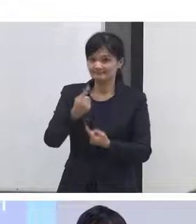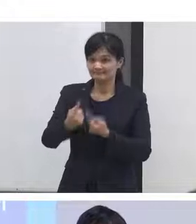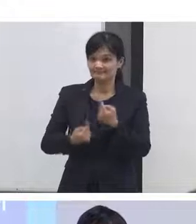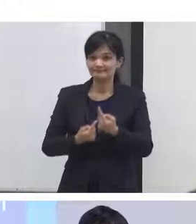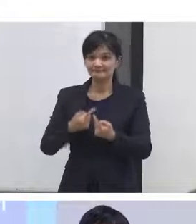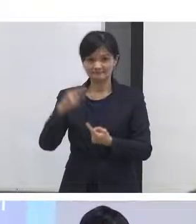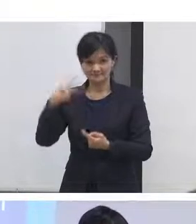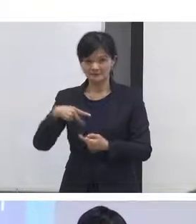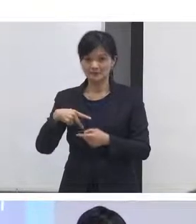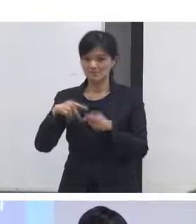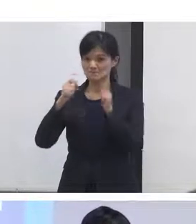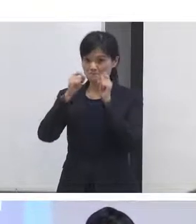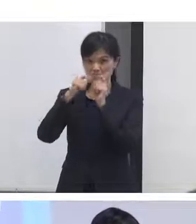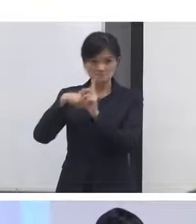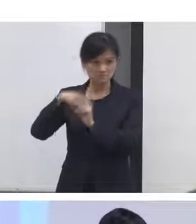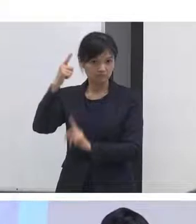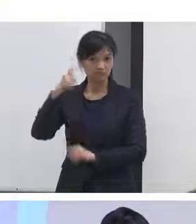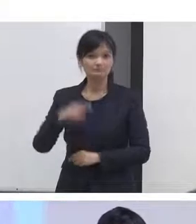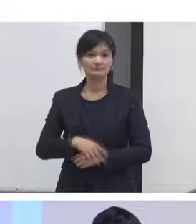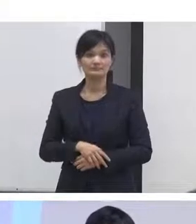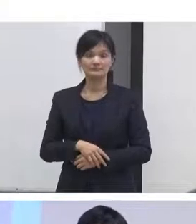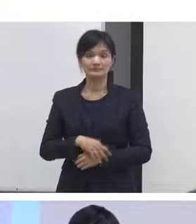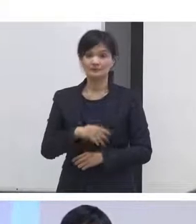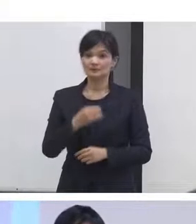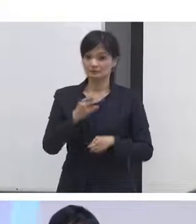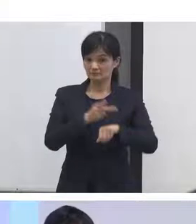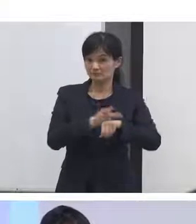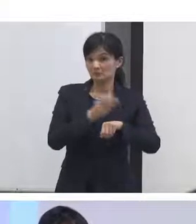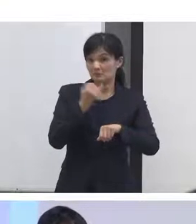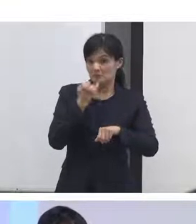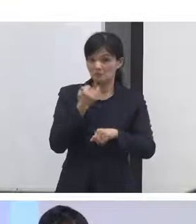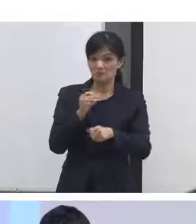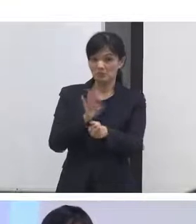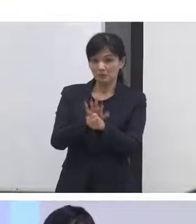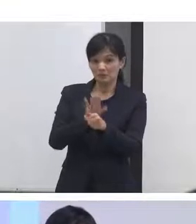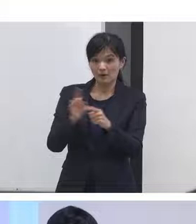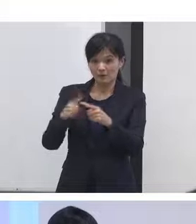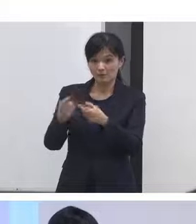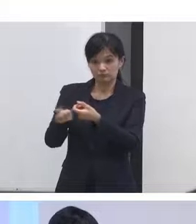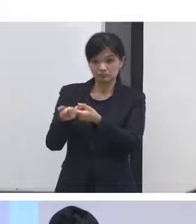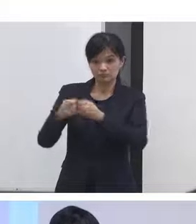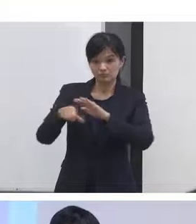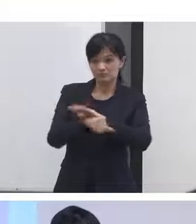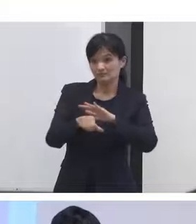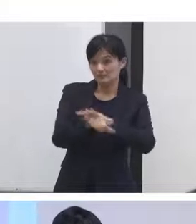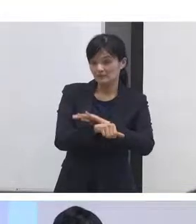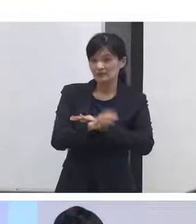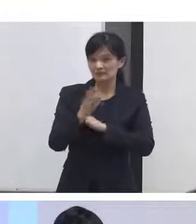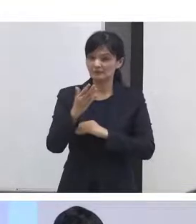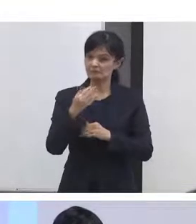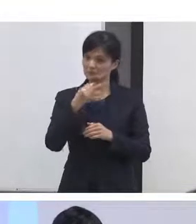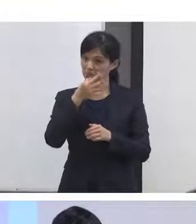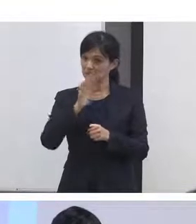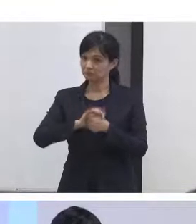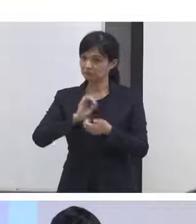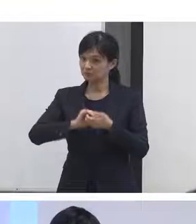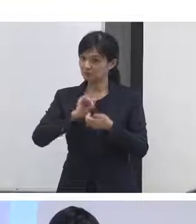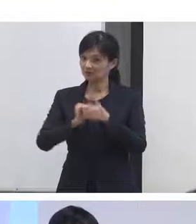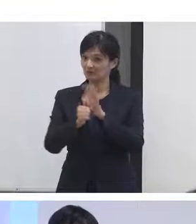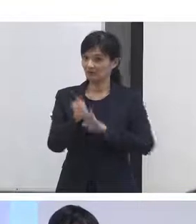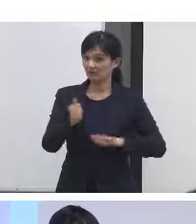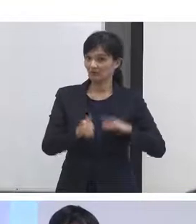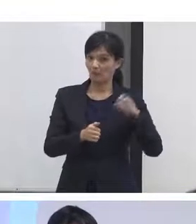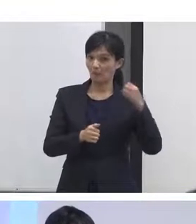参与，但是或许它也可能会让不良的参与更加的发生。例如说，我觉得像我比较忧心的是最近很常见